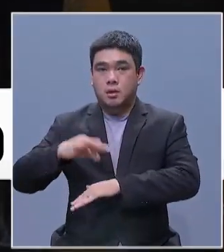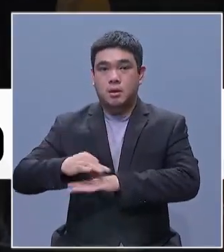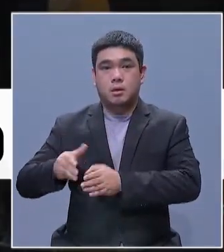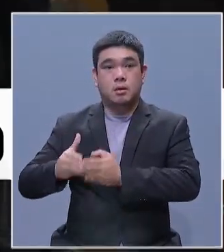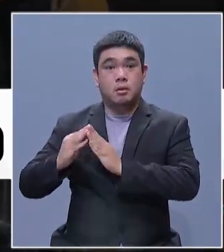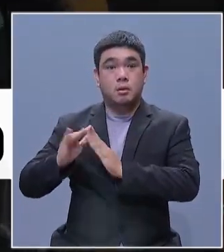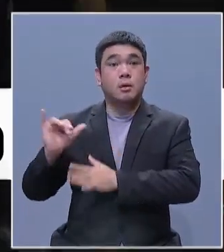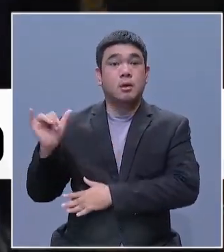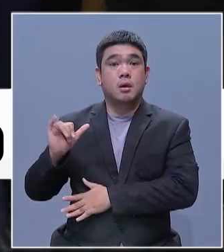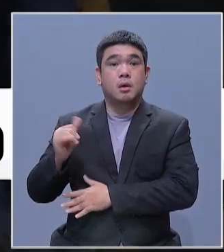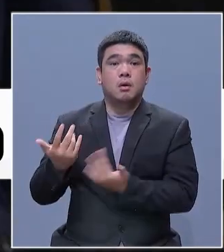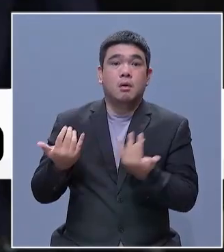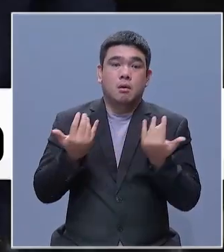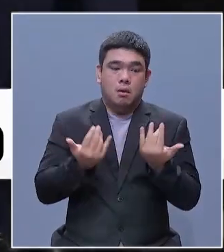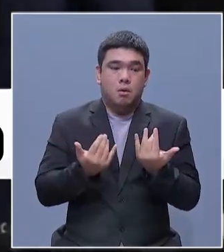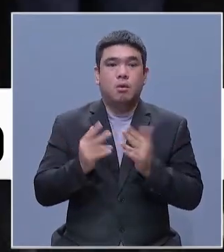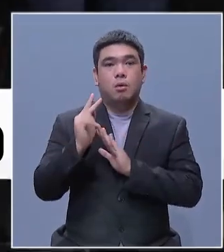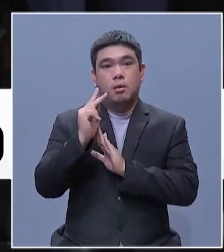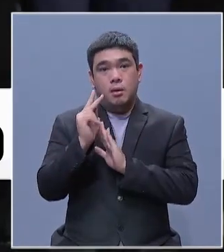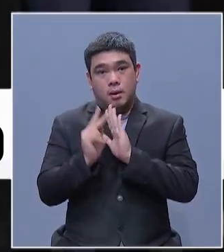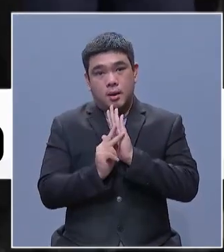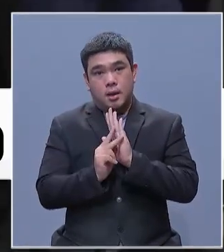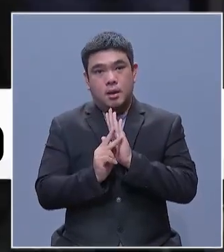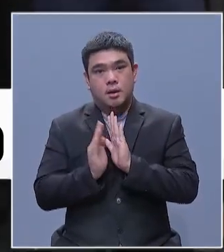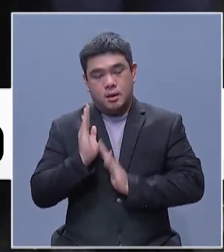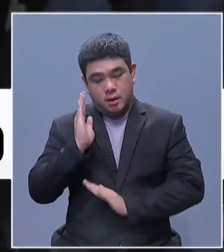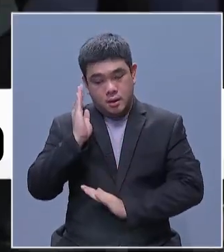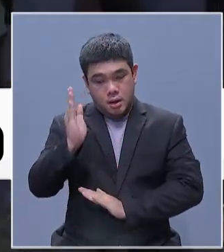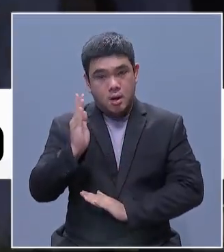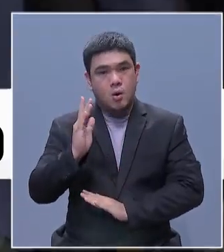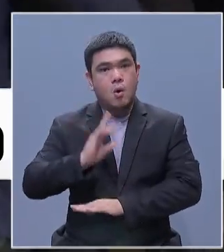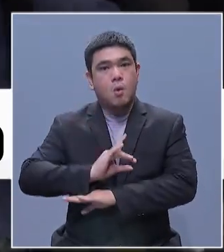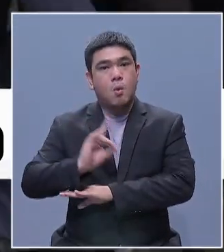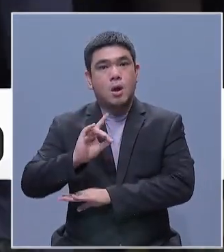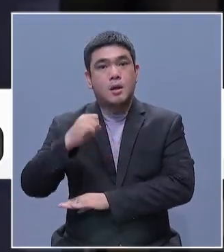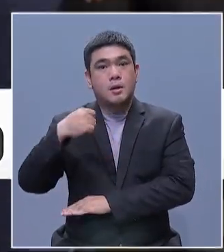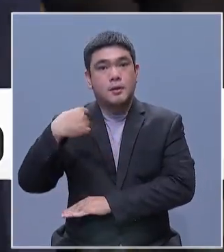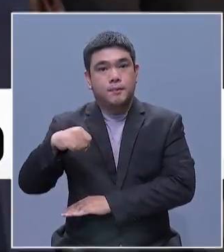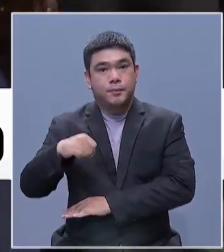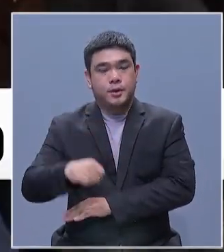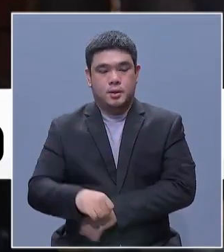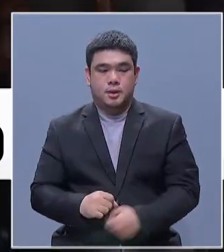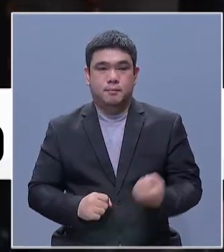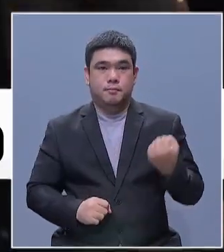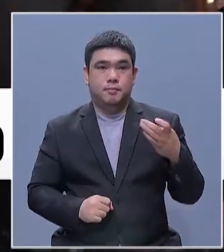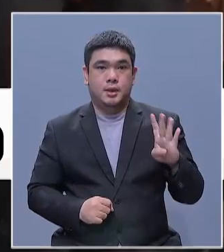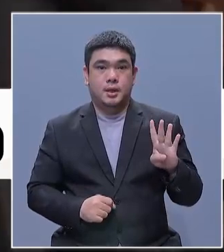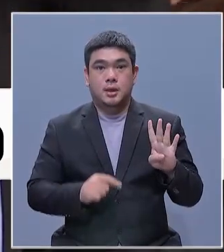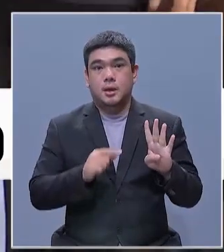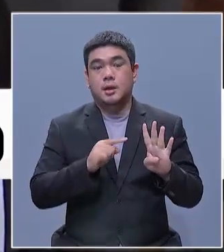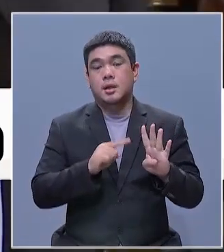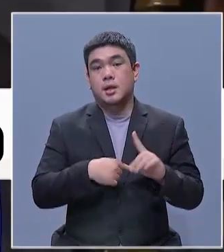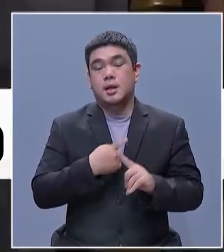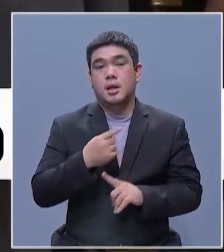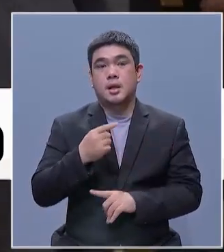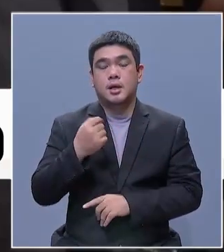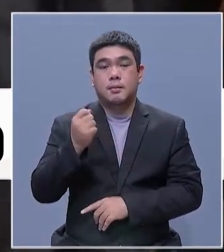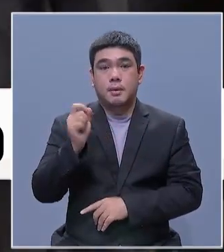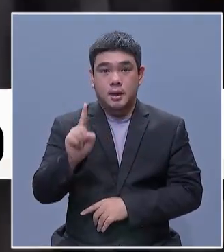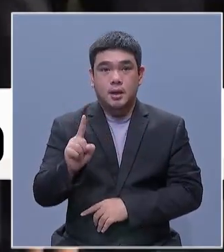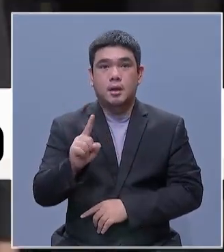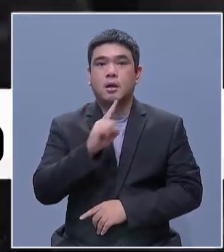อเรื่องกฎหมายคาดว่าอีกสักประมาณ10วันค่ะน่าจะเป็นวันที่14พฤศจิกายนที่จะพิจารณาเรื่อง